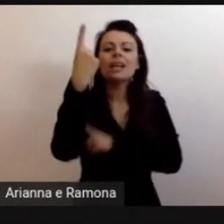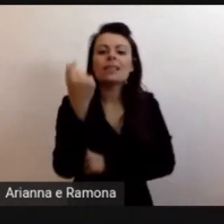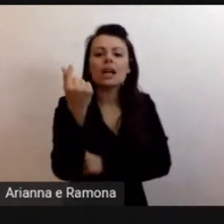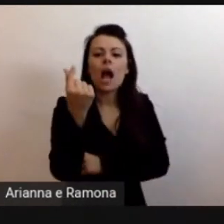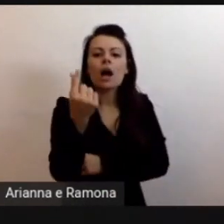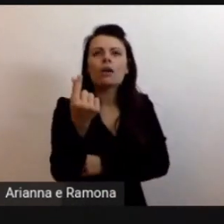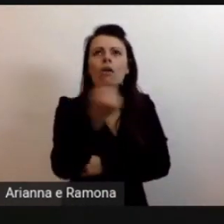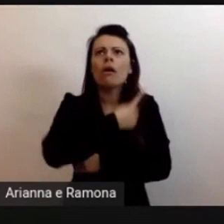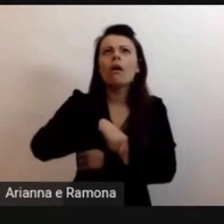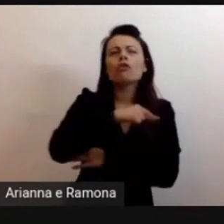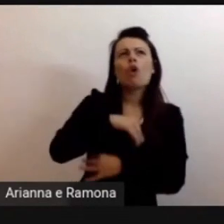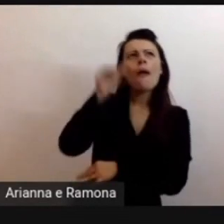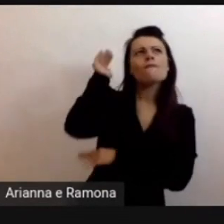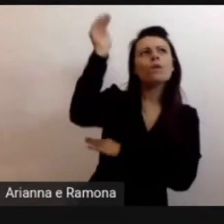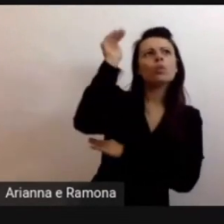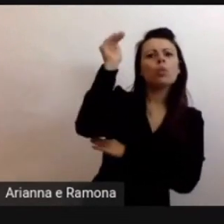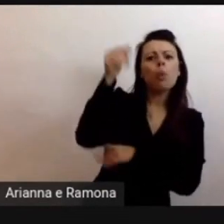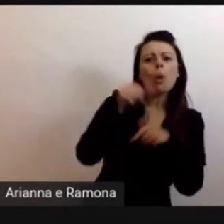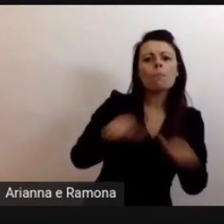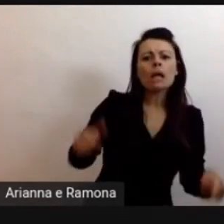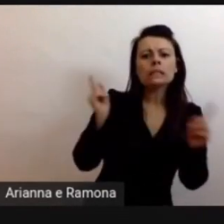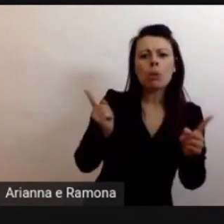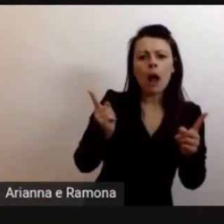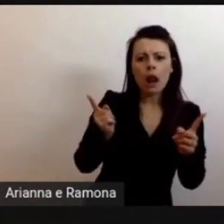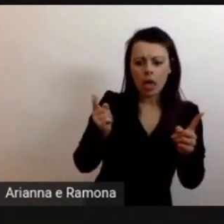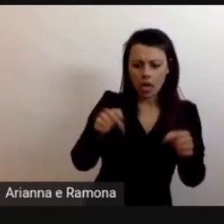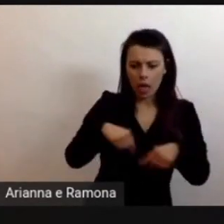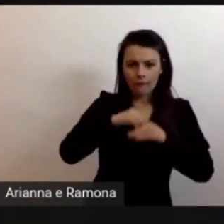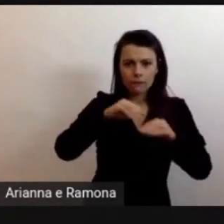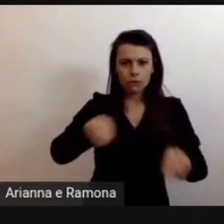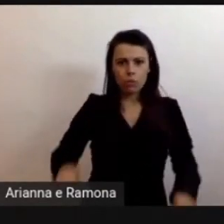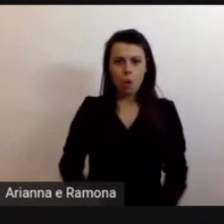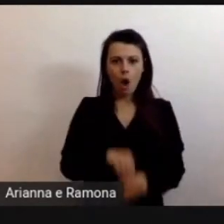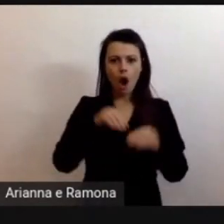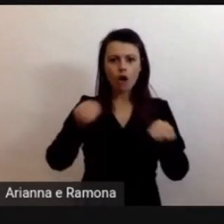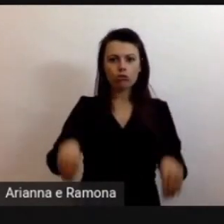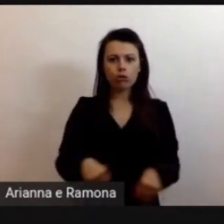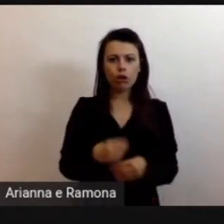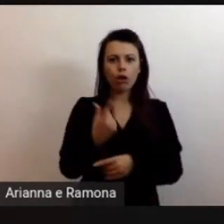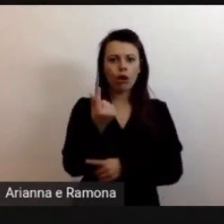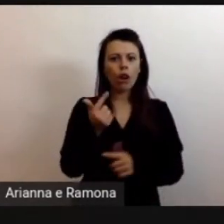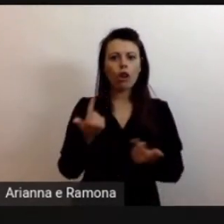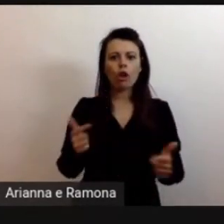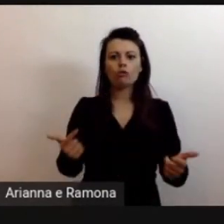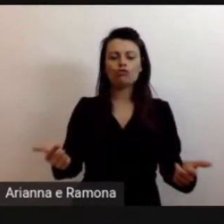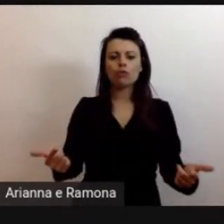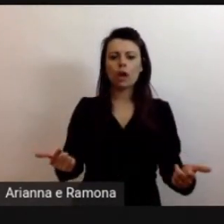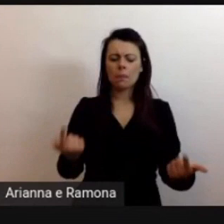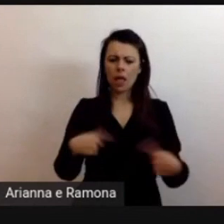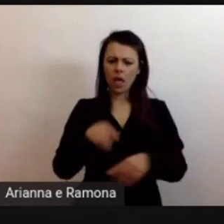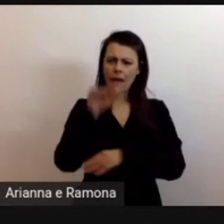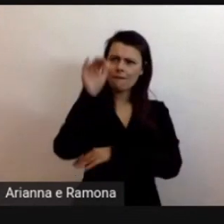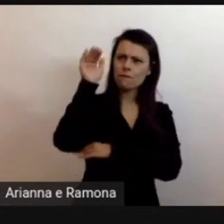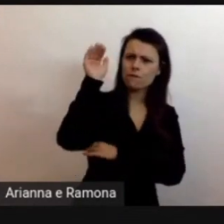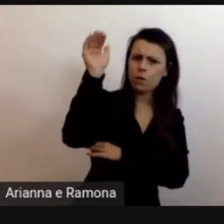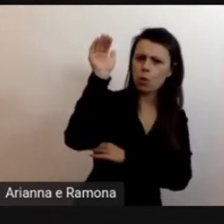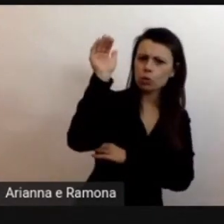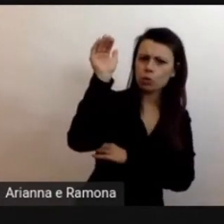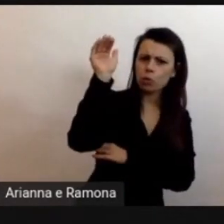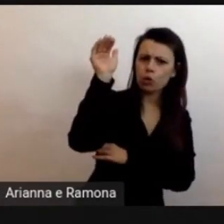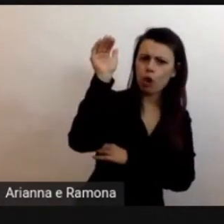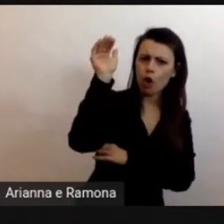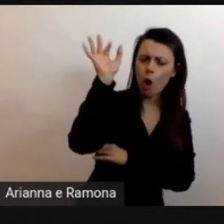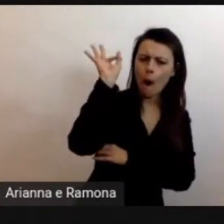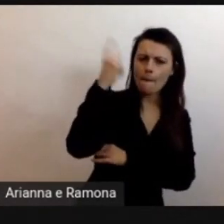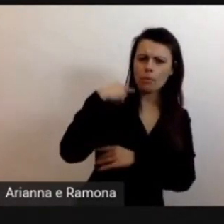che non c'è sul niente sul nulla in questo caso in qualunque caso questo futuro dilatato a dimensioni mostruose